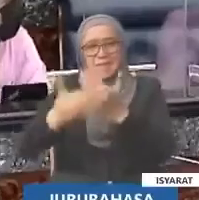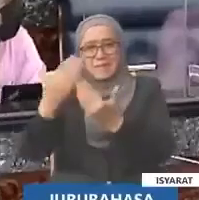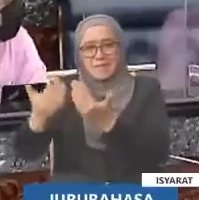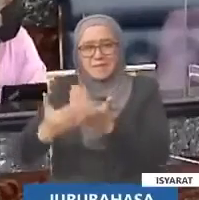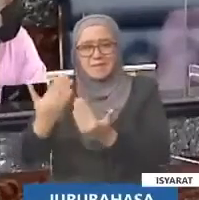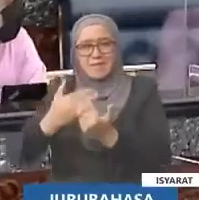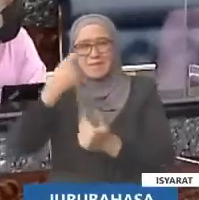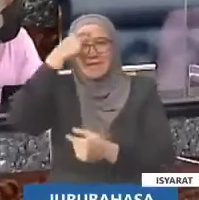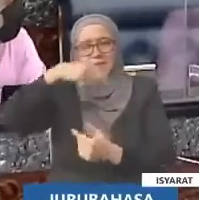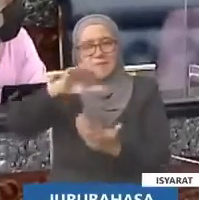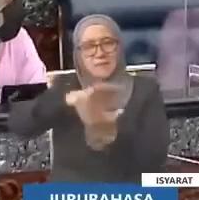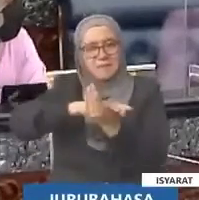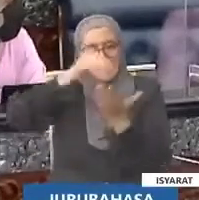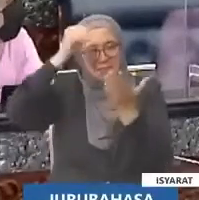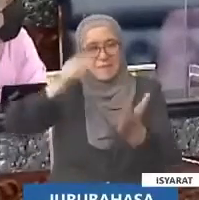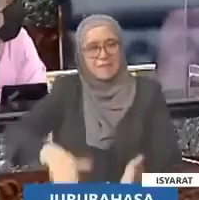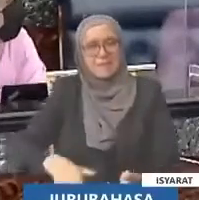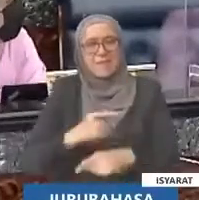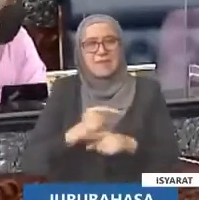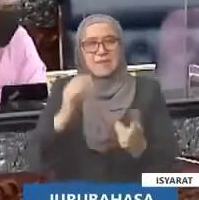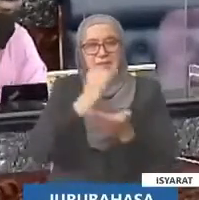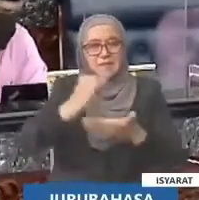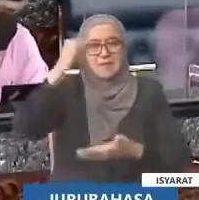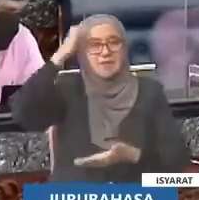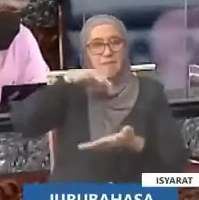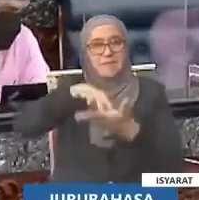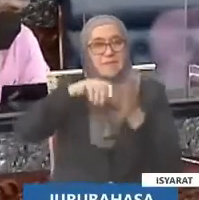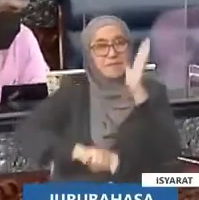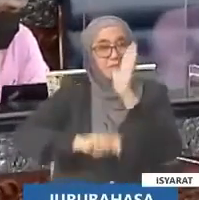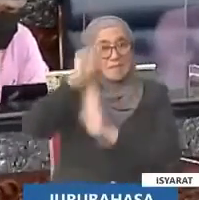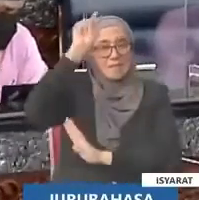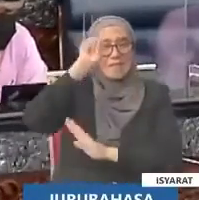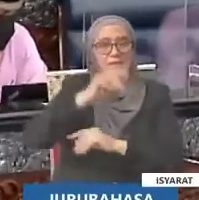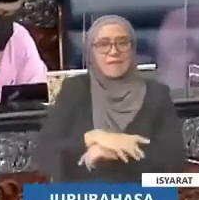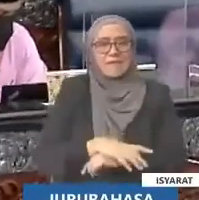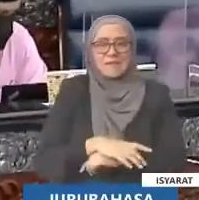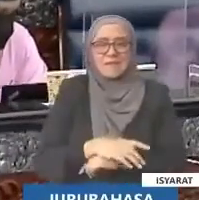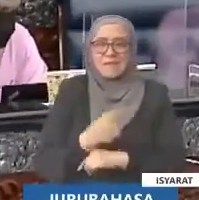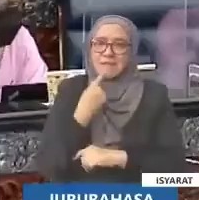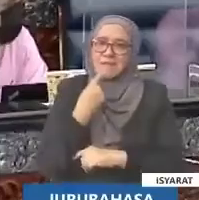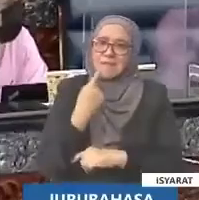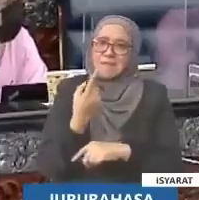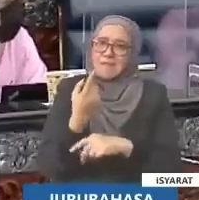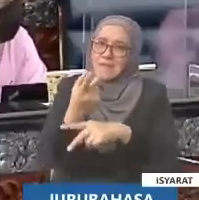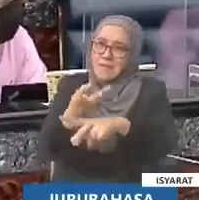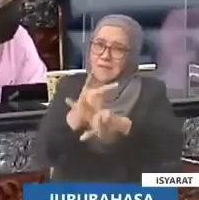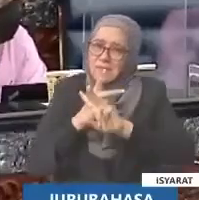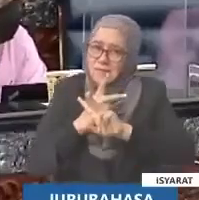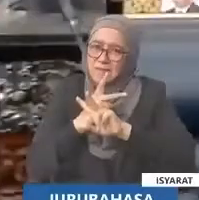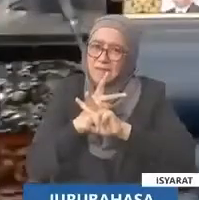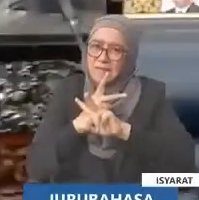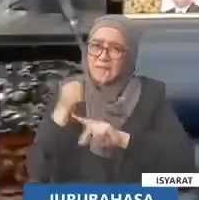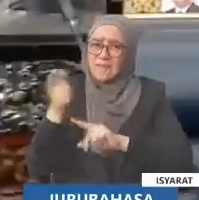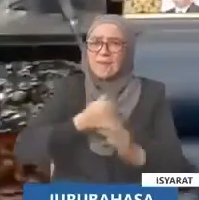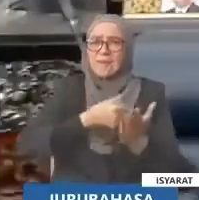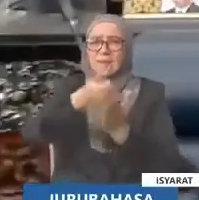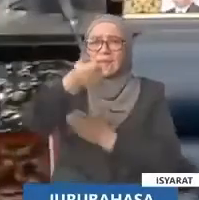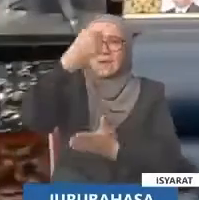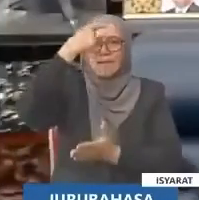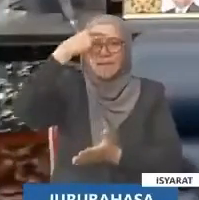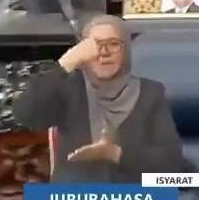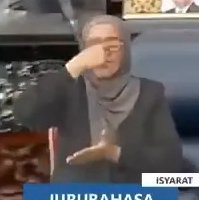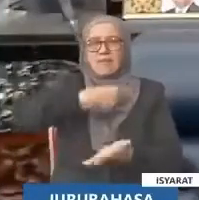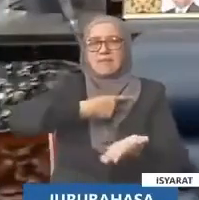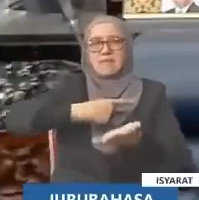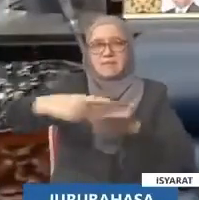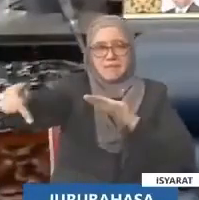pelajar institusi pengajian tinggi tempatan. Sebagai pinjaman, semestinya ia satu amanah yang wajib dibayar semula oleh